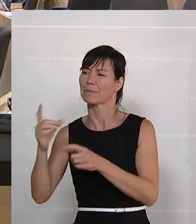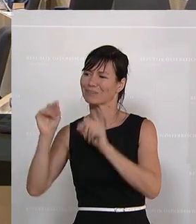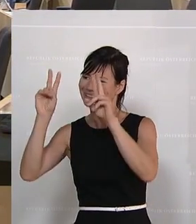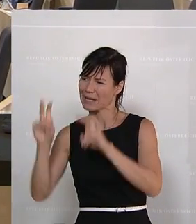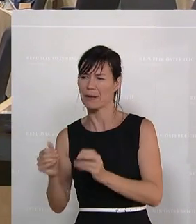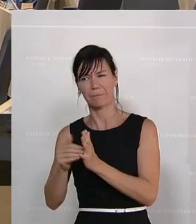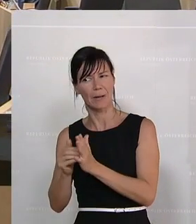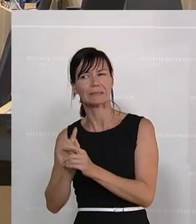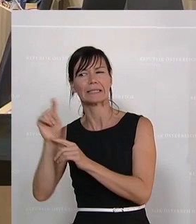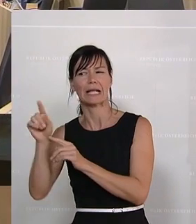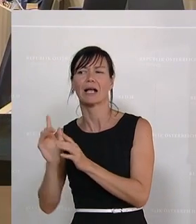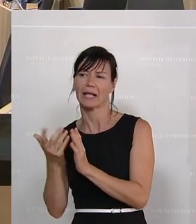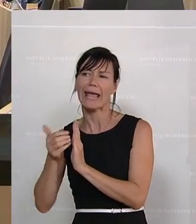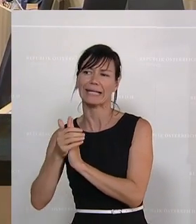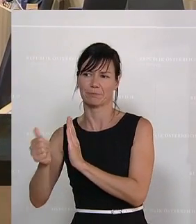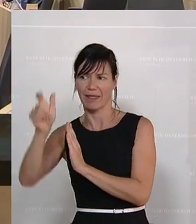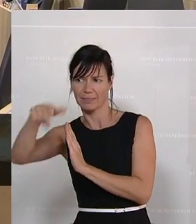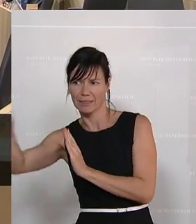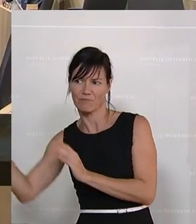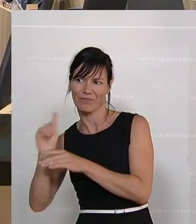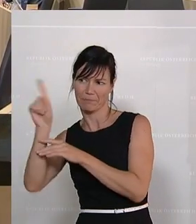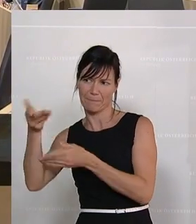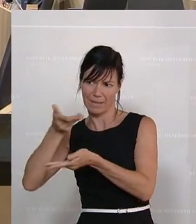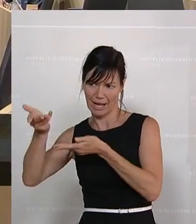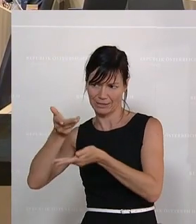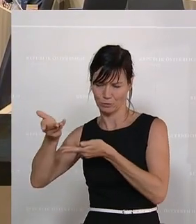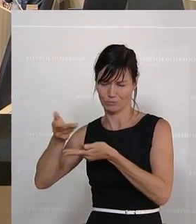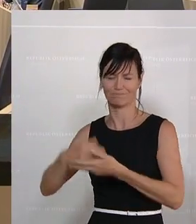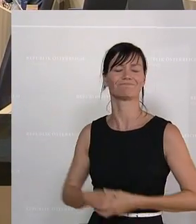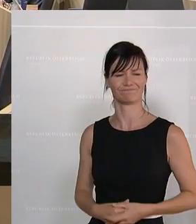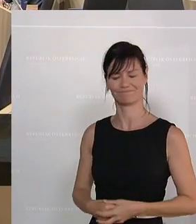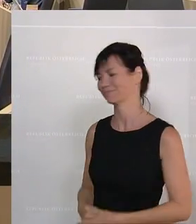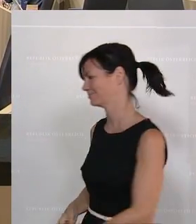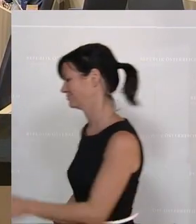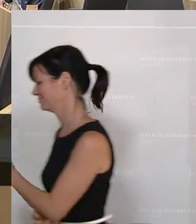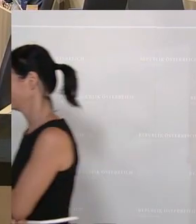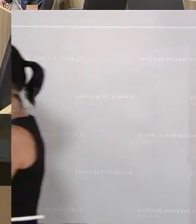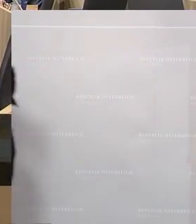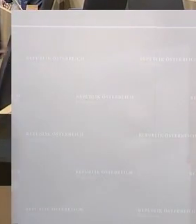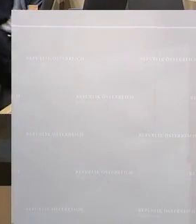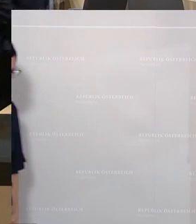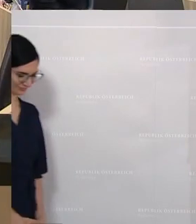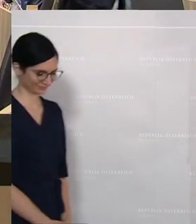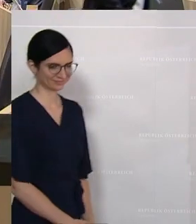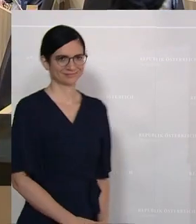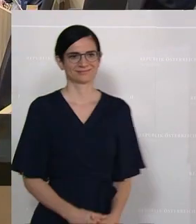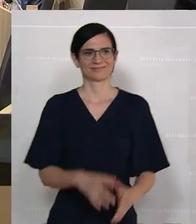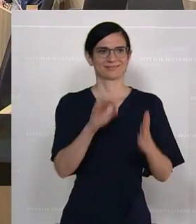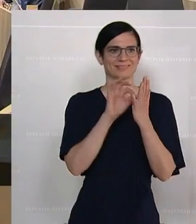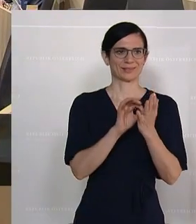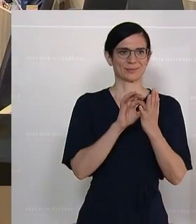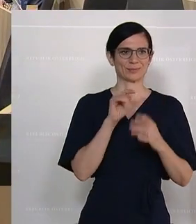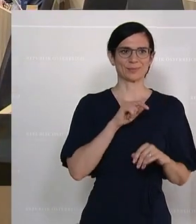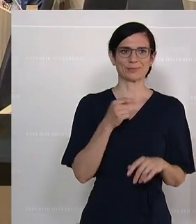und externe kompetenz benötigt zur vergabe zum punkt zu sagen dass natürlich selbstverständlich